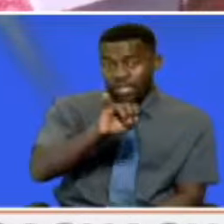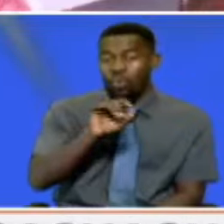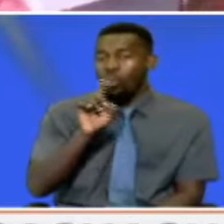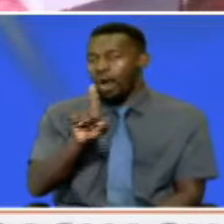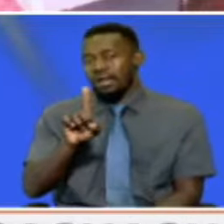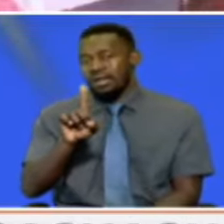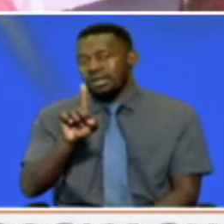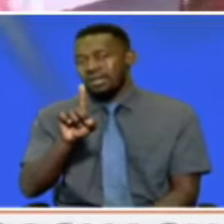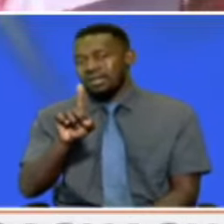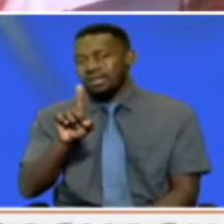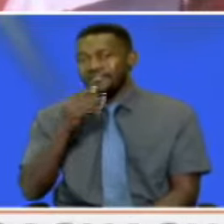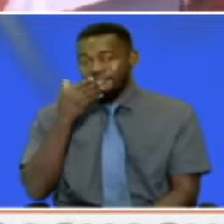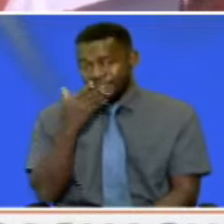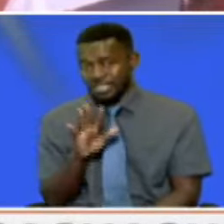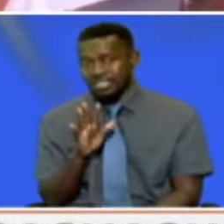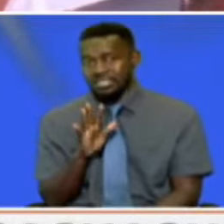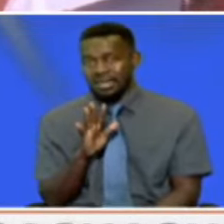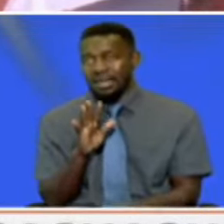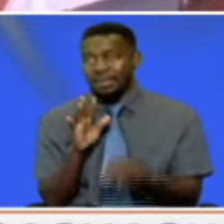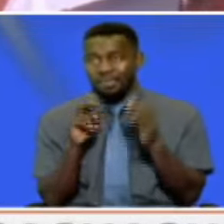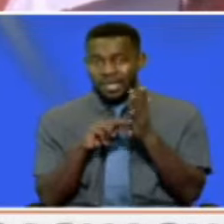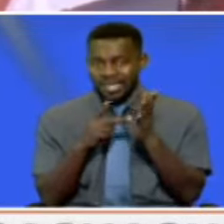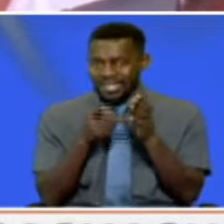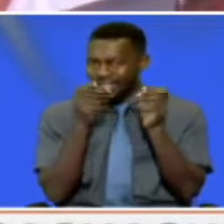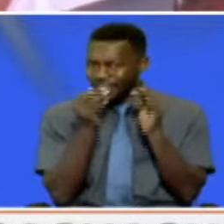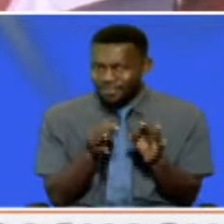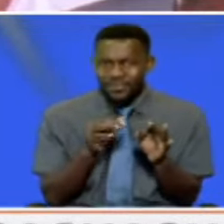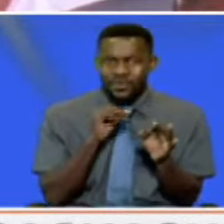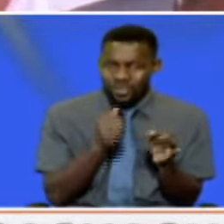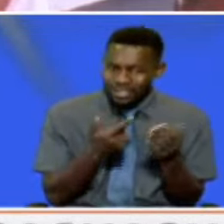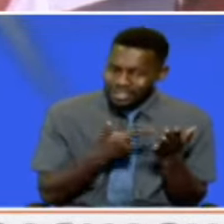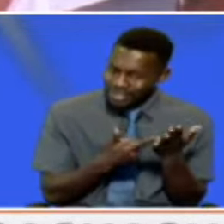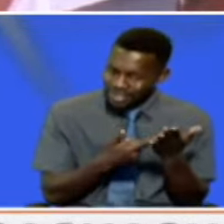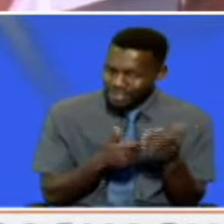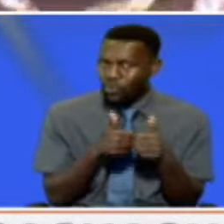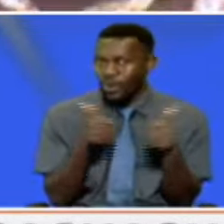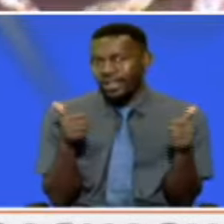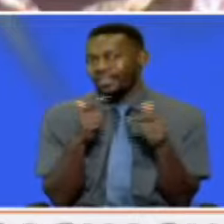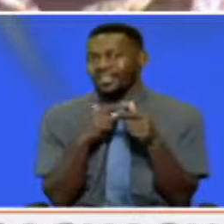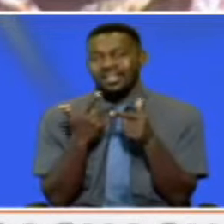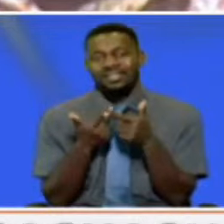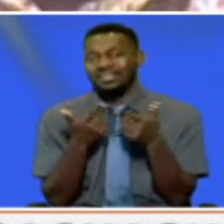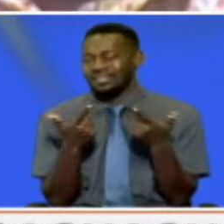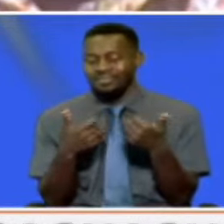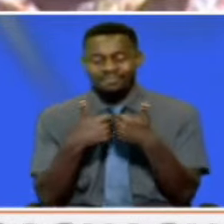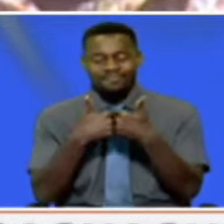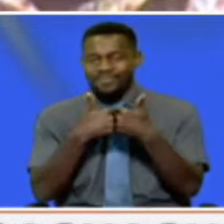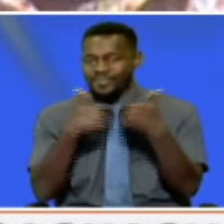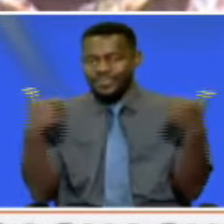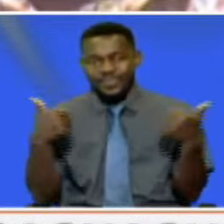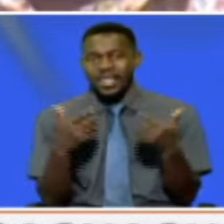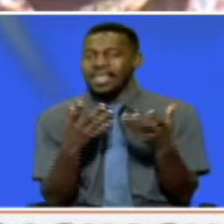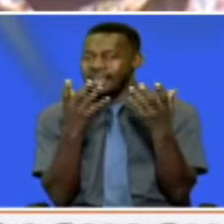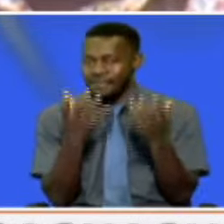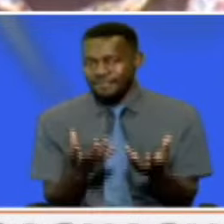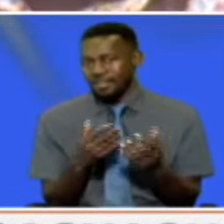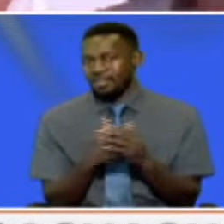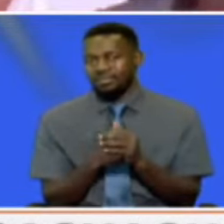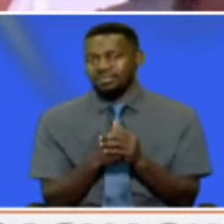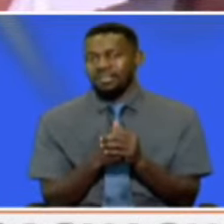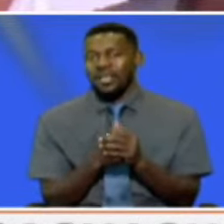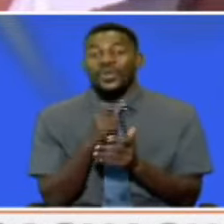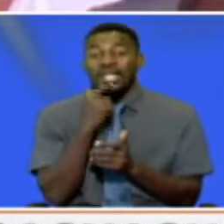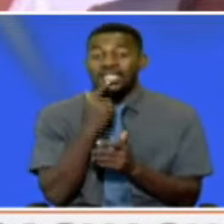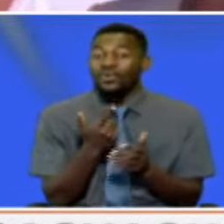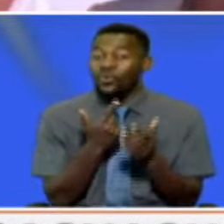kutokuelewana na kutokuonekana kama we are not putting peace. Na tukienda vile tunaenda hii kitu itagawa sisi sana. And we are saying